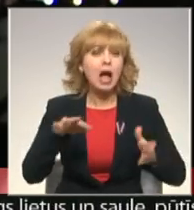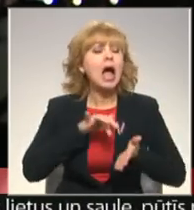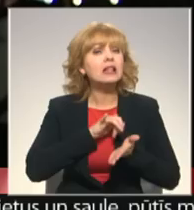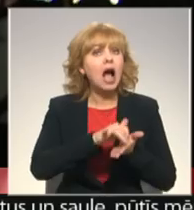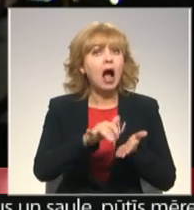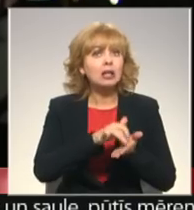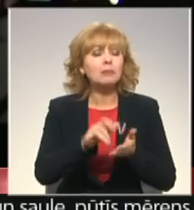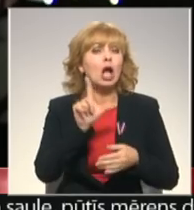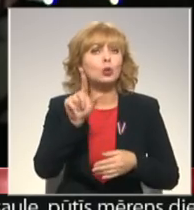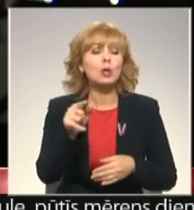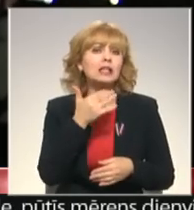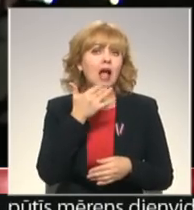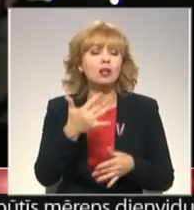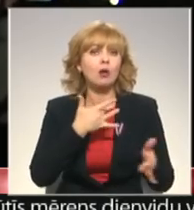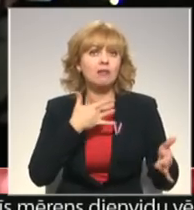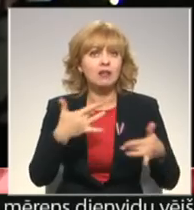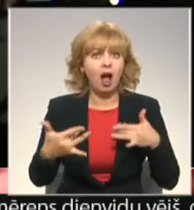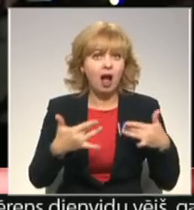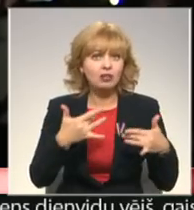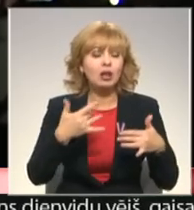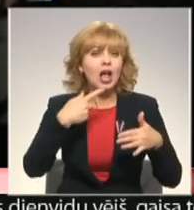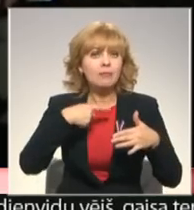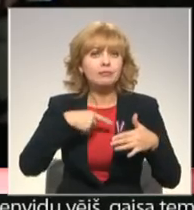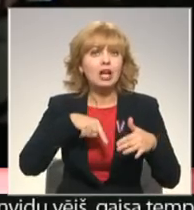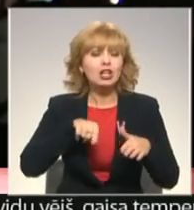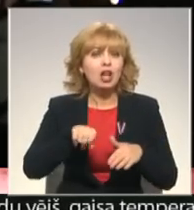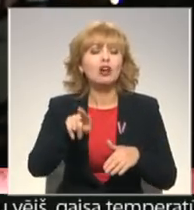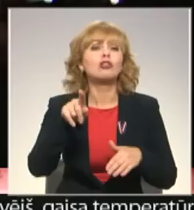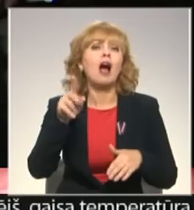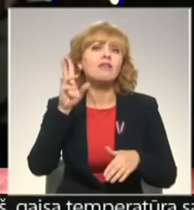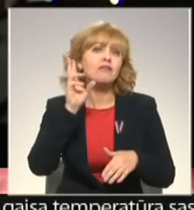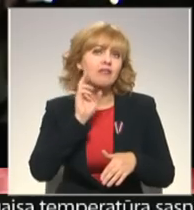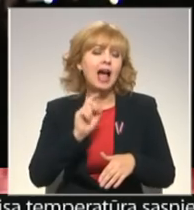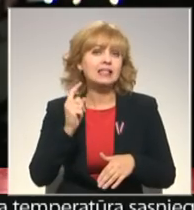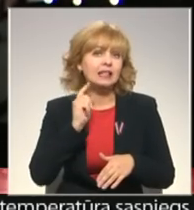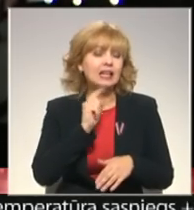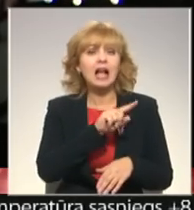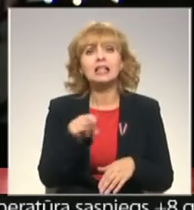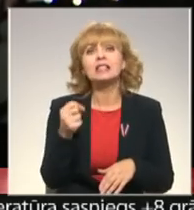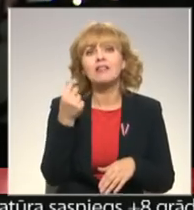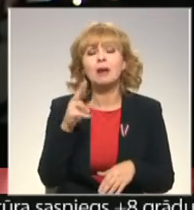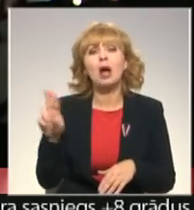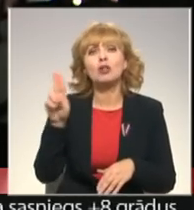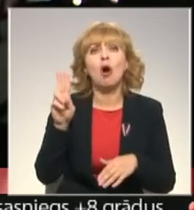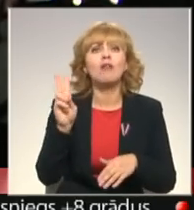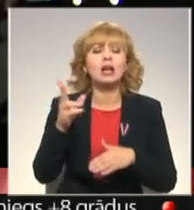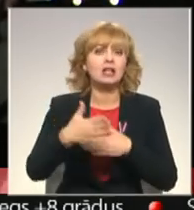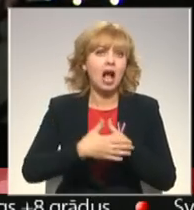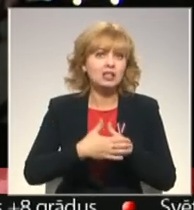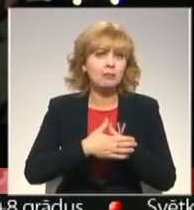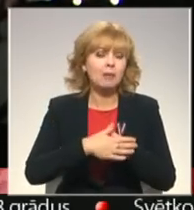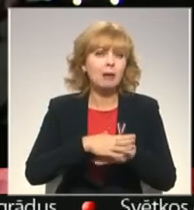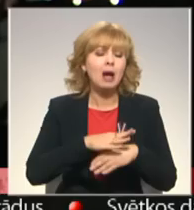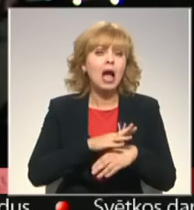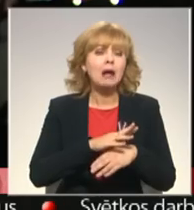dosies līdz nacionālajam teātrim kur kur dosies iekšā vecrīgā tad līdz 11 novembra krastmalei līdz strēlnieku